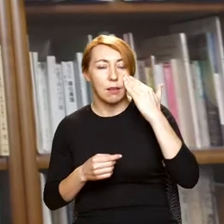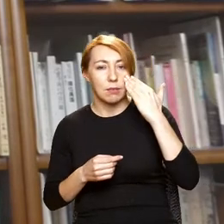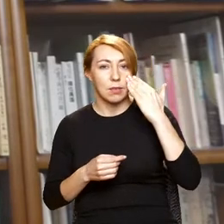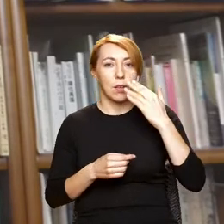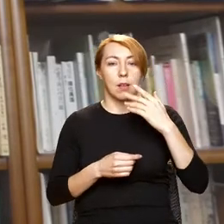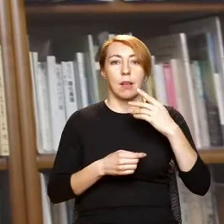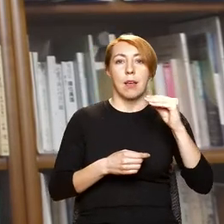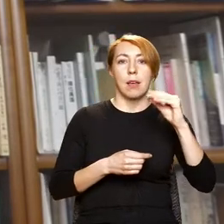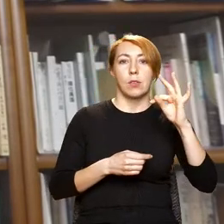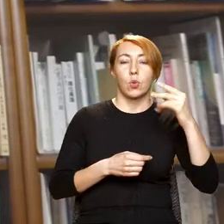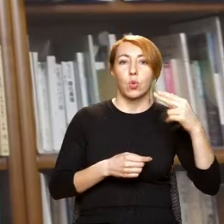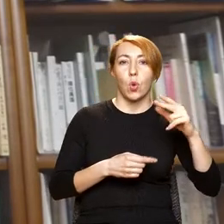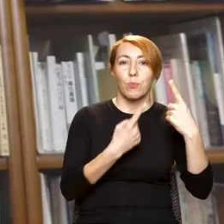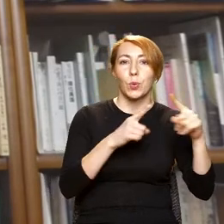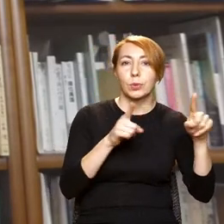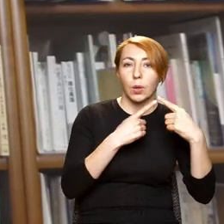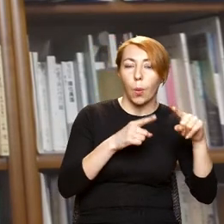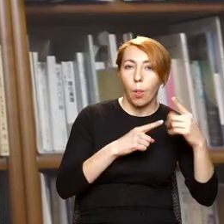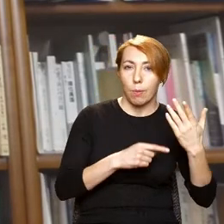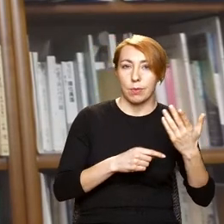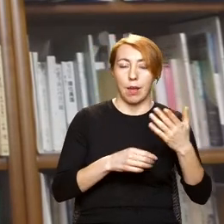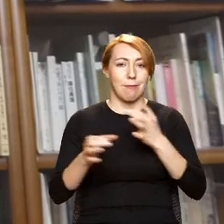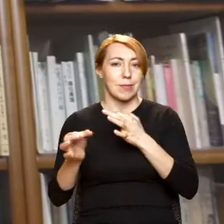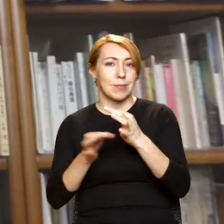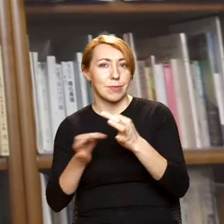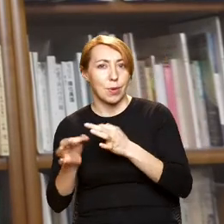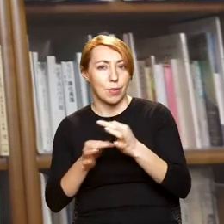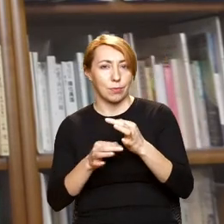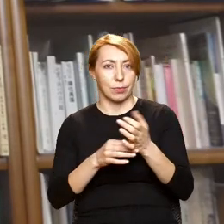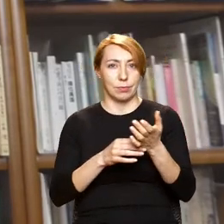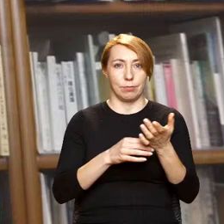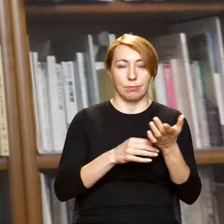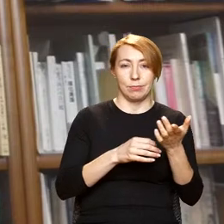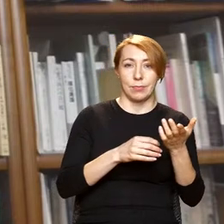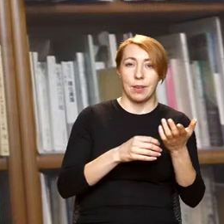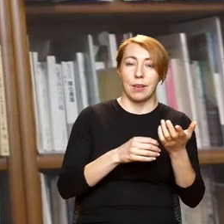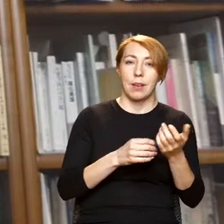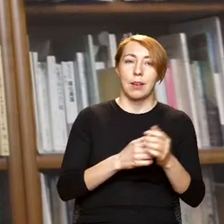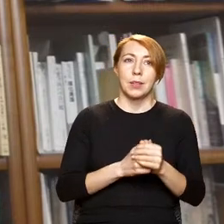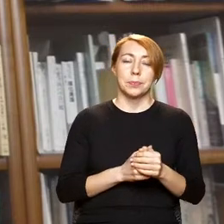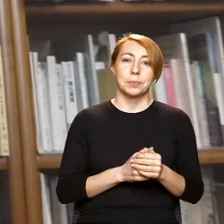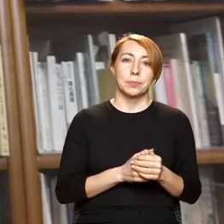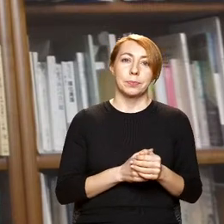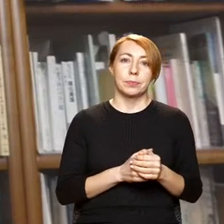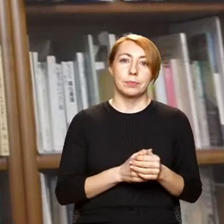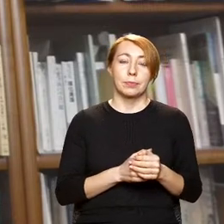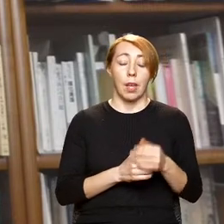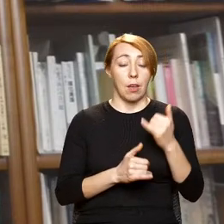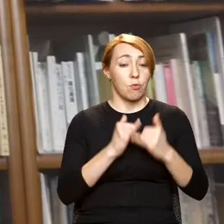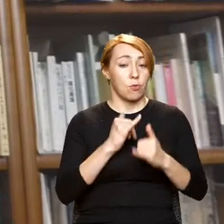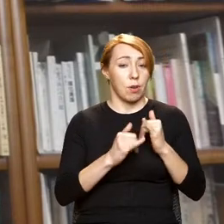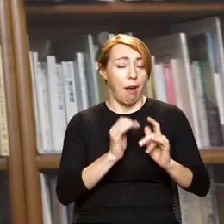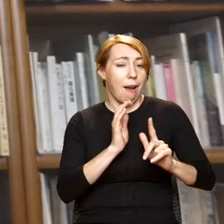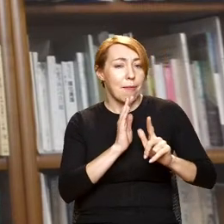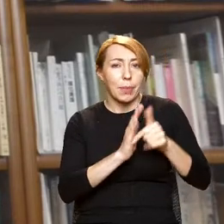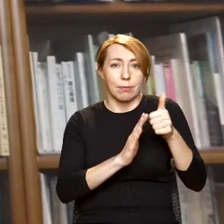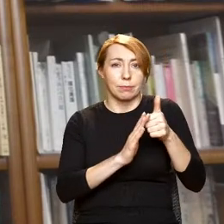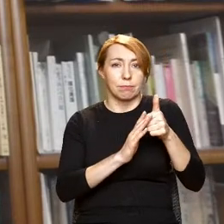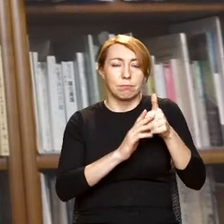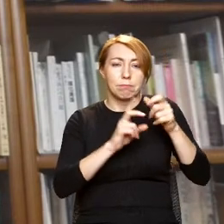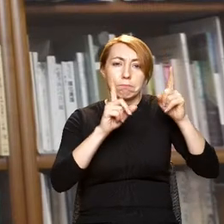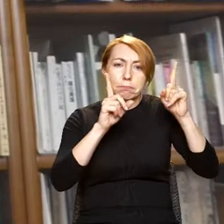etnomuzykologia, historia, studia genderowe. Gdy się raz zacznie